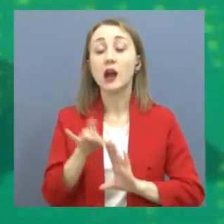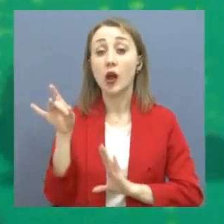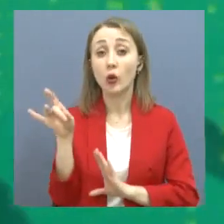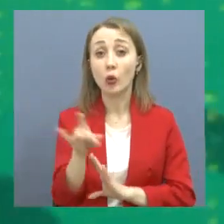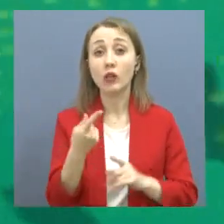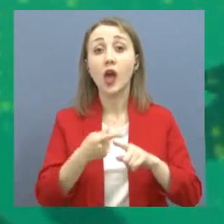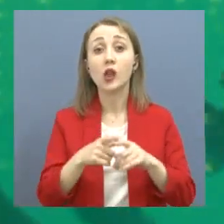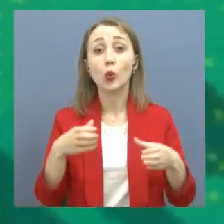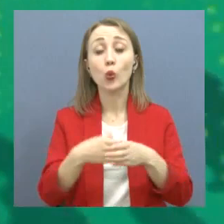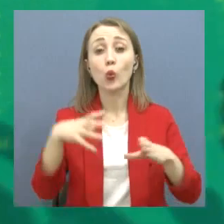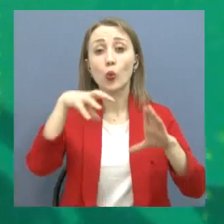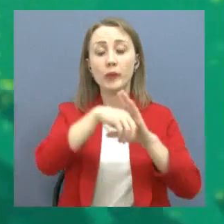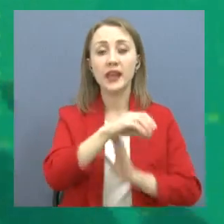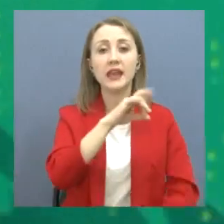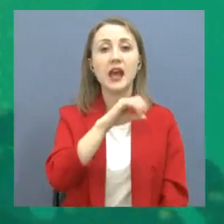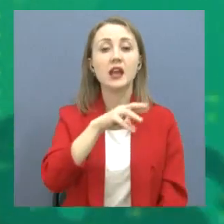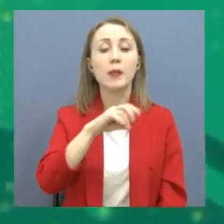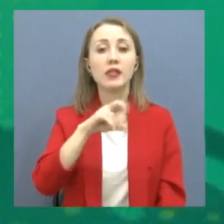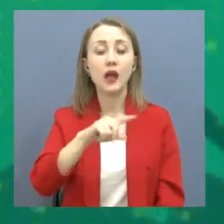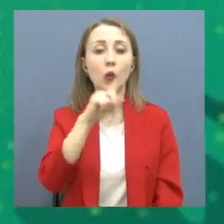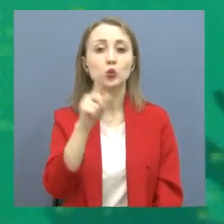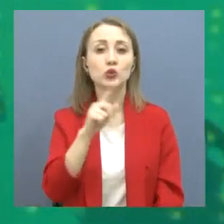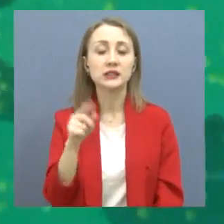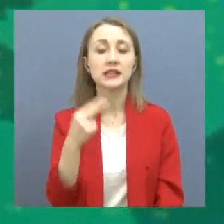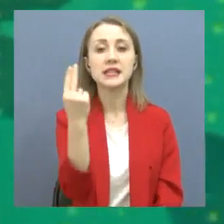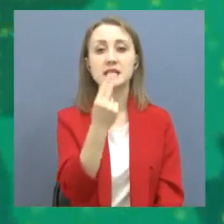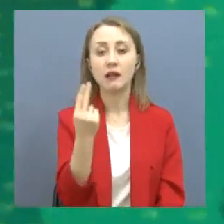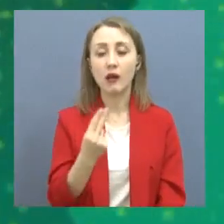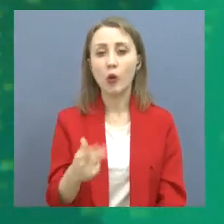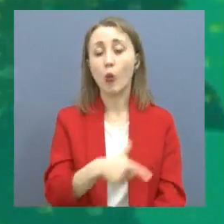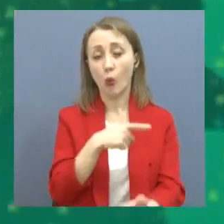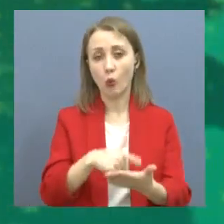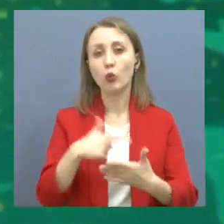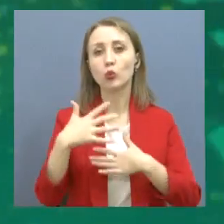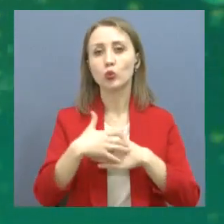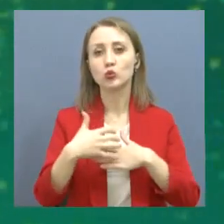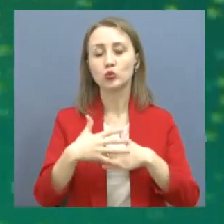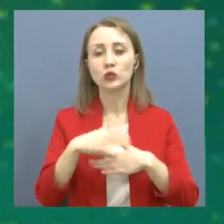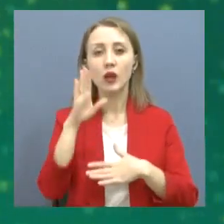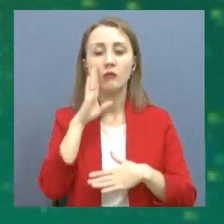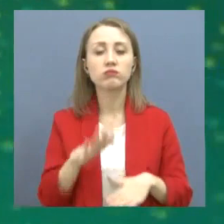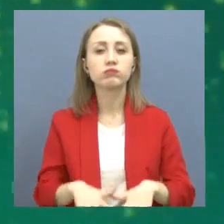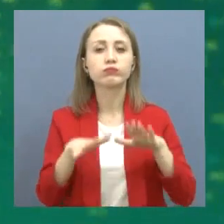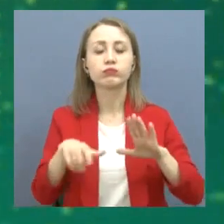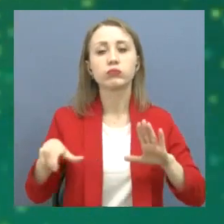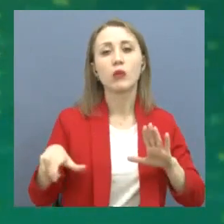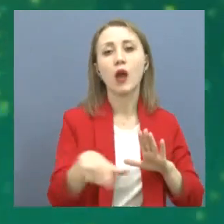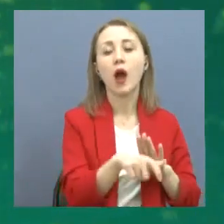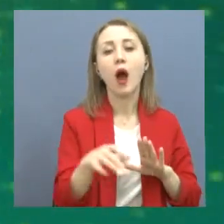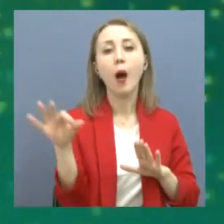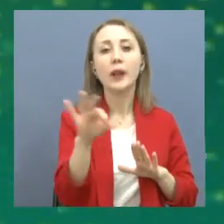данной группе относятся Ерементауский, Зериндинский, Сандыктауский, Целиноградский и город Кокшетау. Затоплены трассы областного